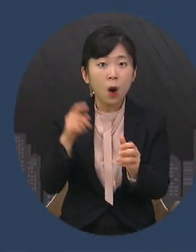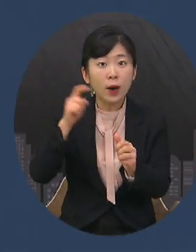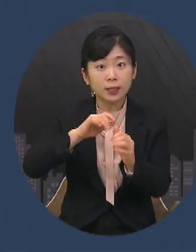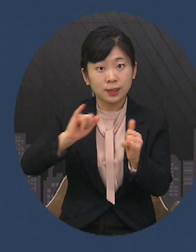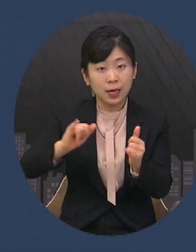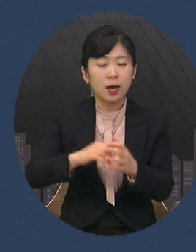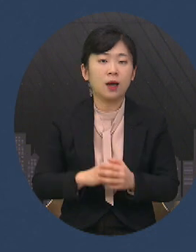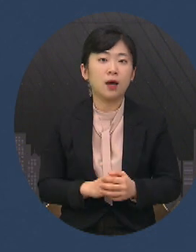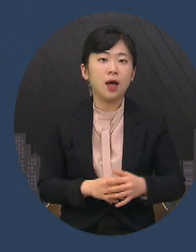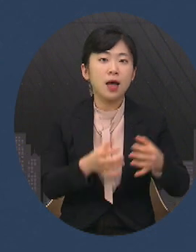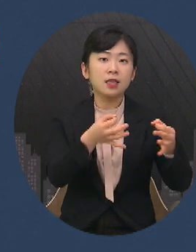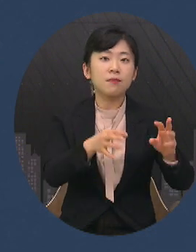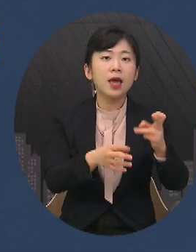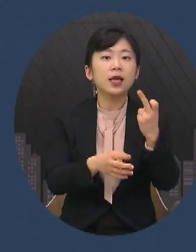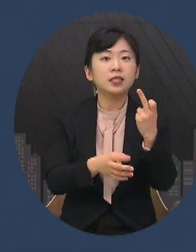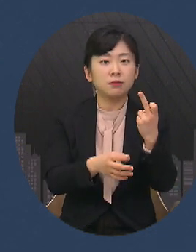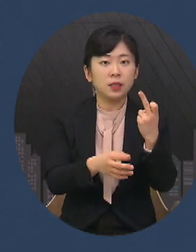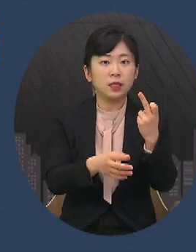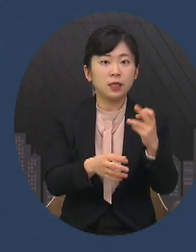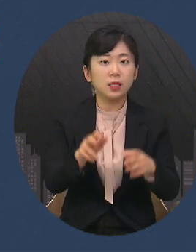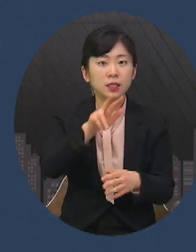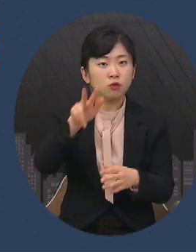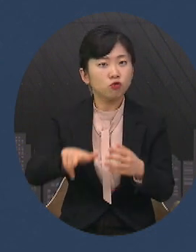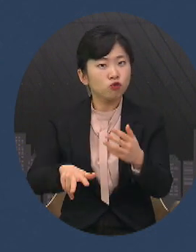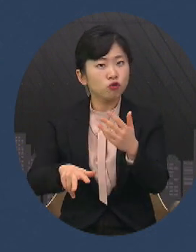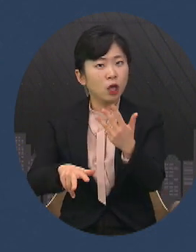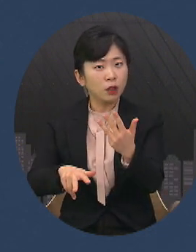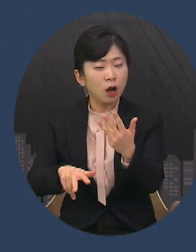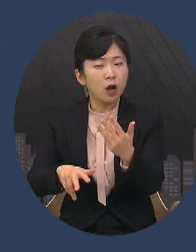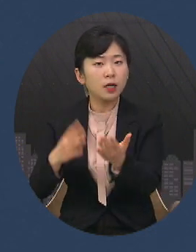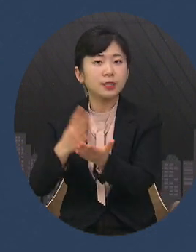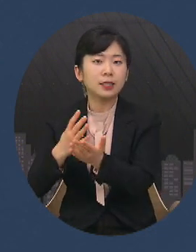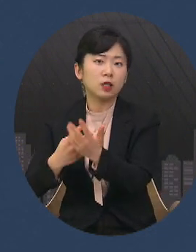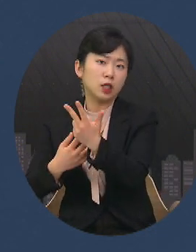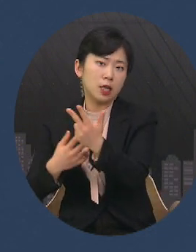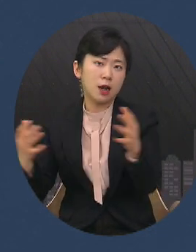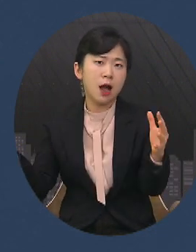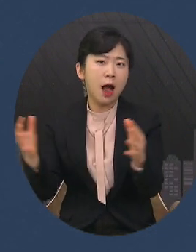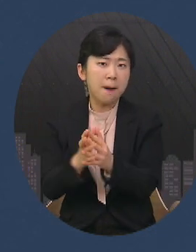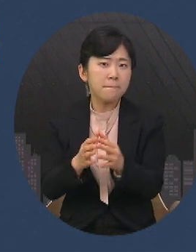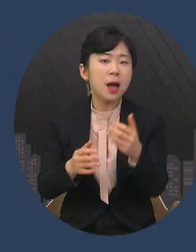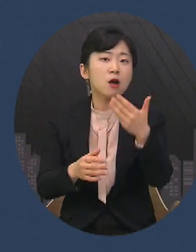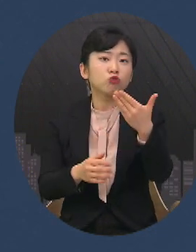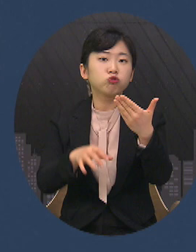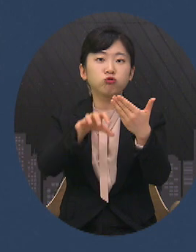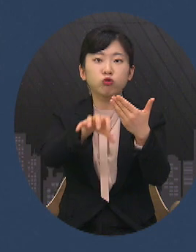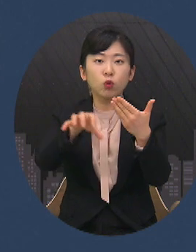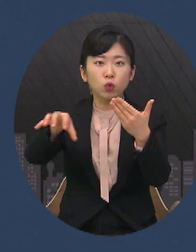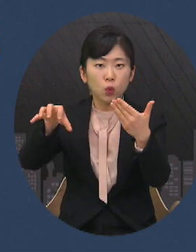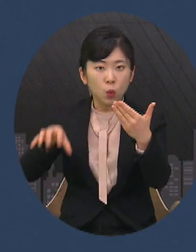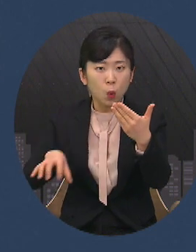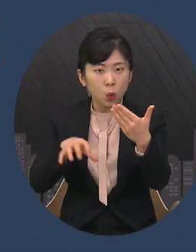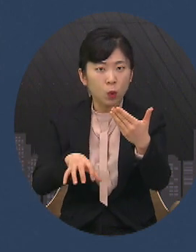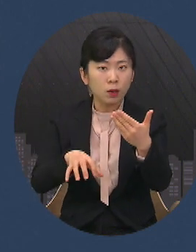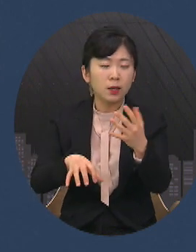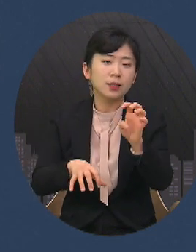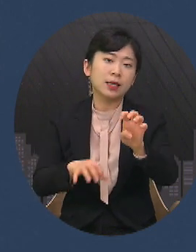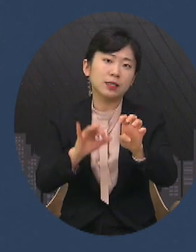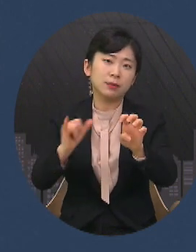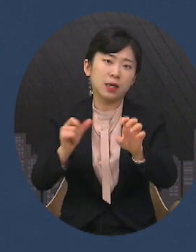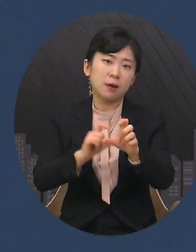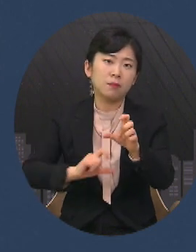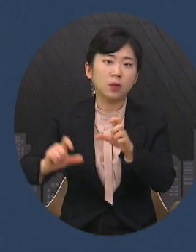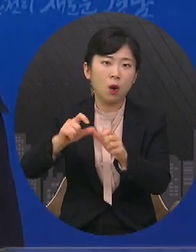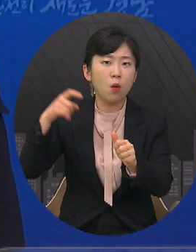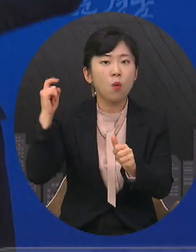김에 12명 진주 8명 4000 7명 등 9개 시 군에서 마음 명의 추가되며 확산 3가 계속되고